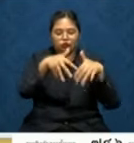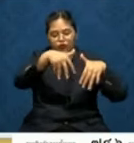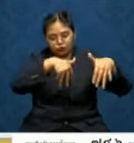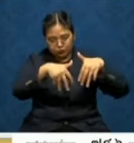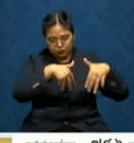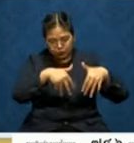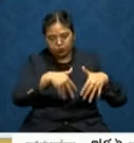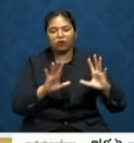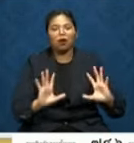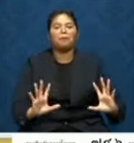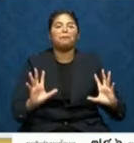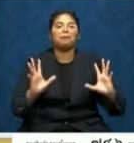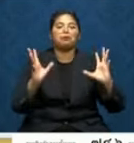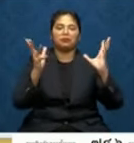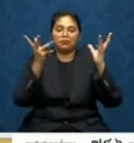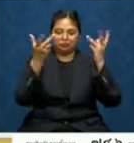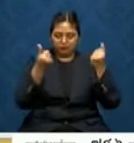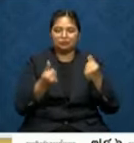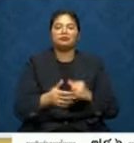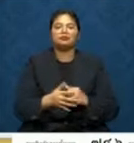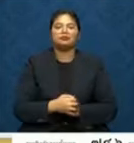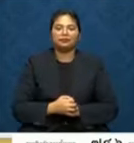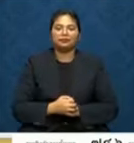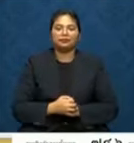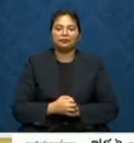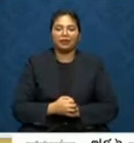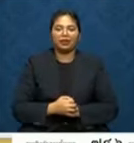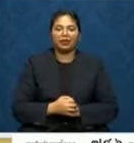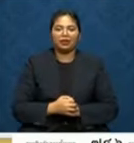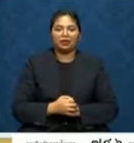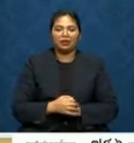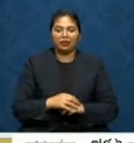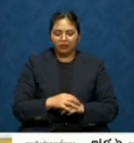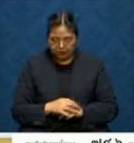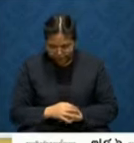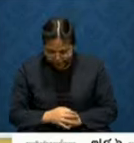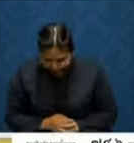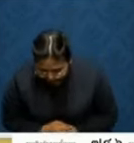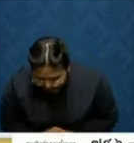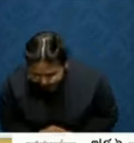ก็จะหมดสิ้นไปในระดับหนึ่งครับท่านประธานครับ